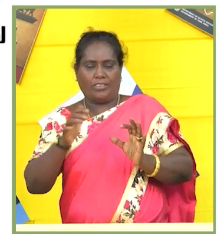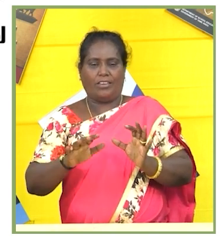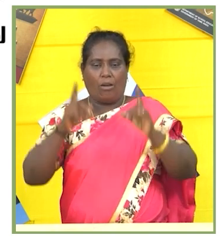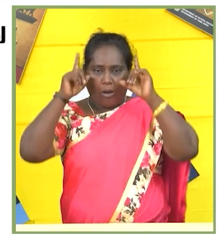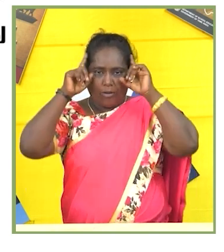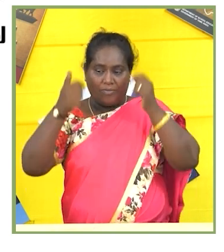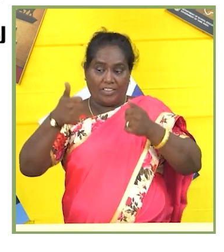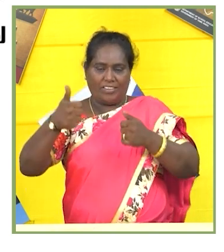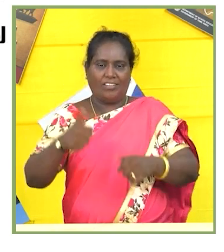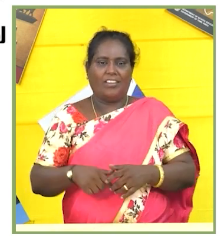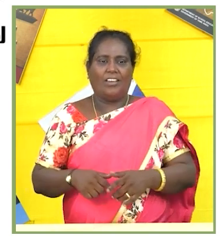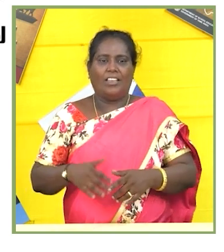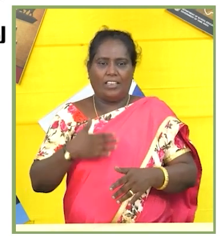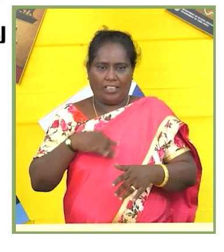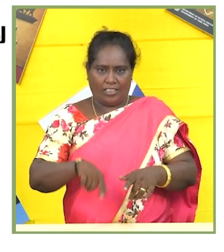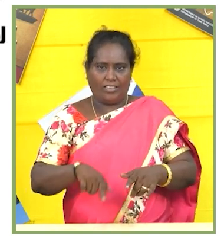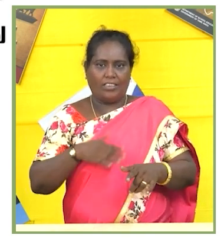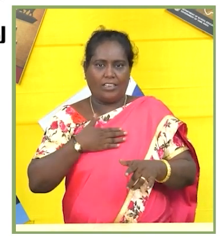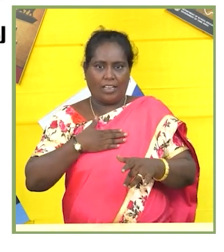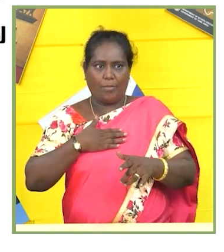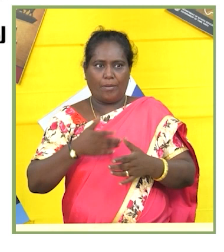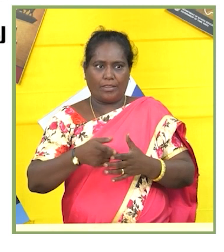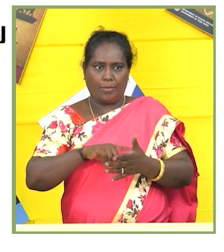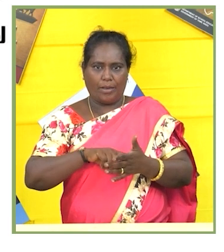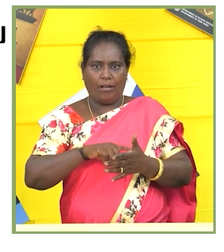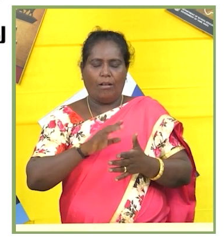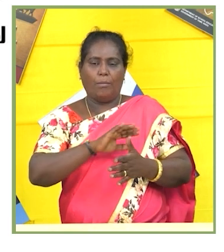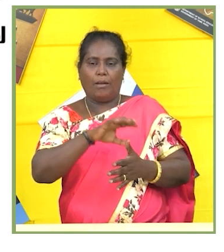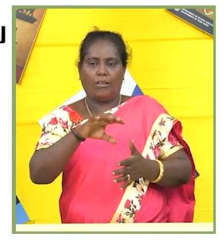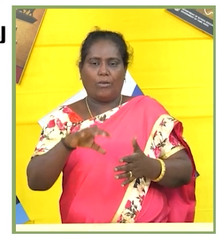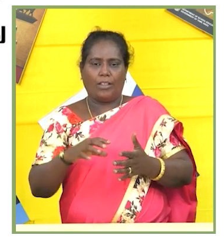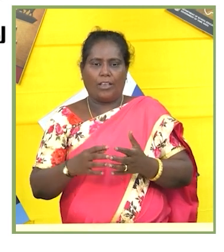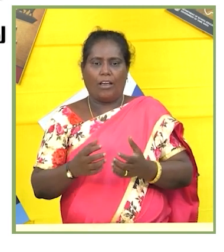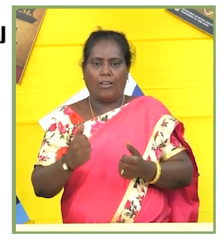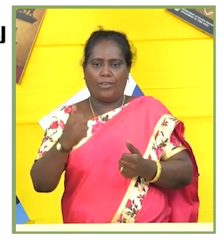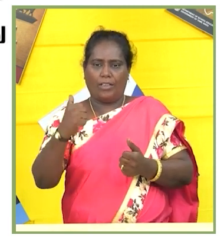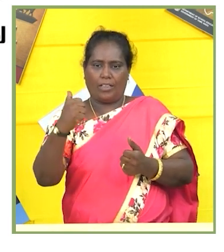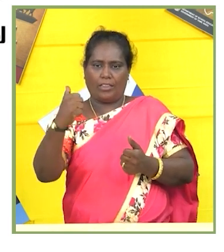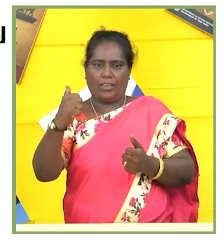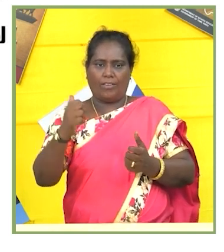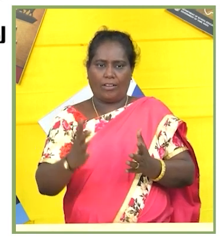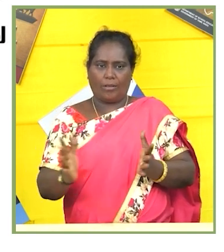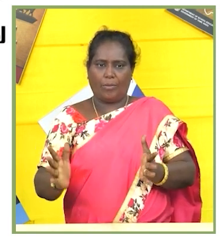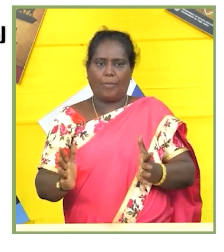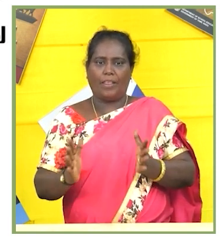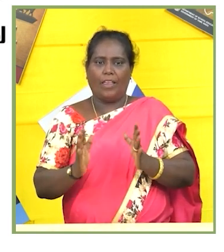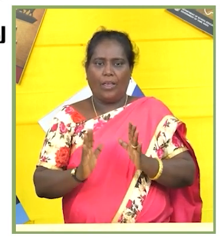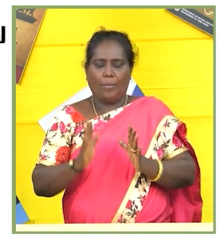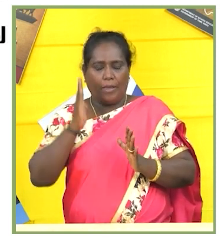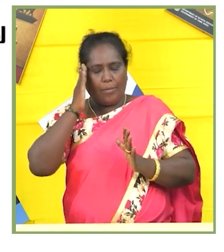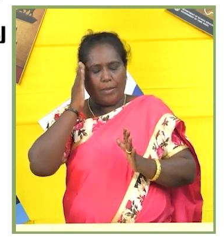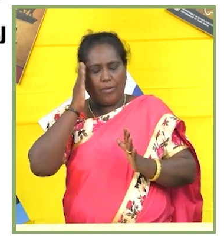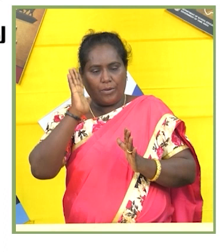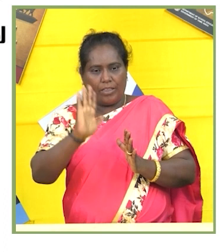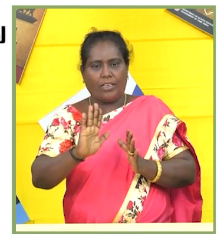அடக்க முடியாத காளைகள் இருந்ததுன்னா அது கூட வெற்றி பெறுவதாக உண்டு. இது நம் நாட்டு மக்களோட அன்பையும் வீரத்தையும்